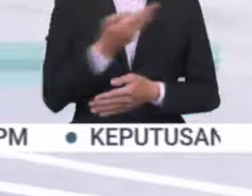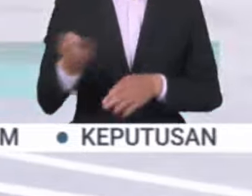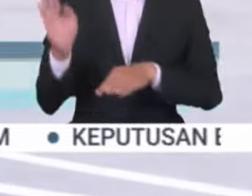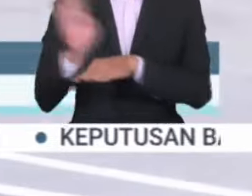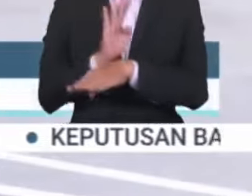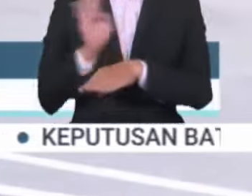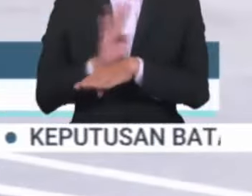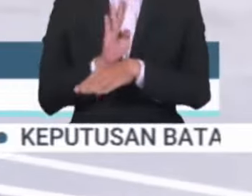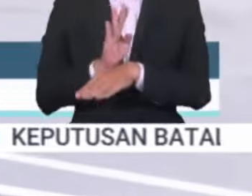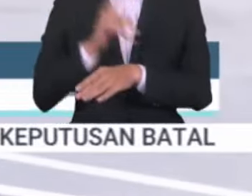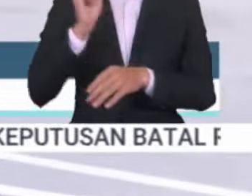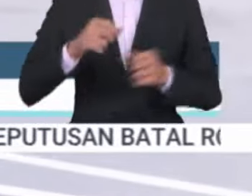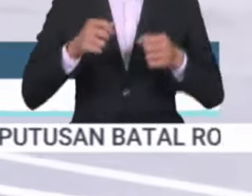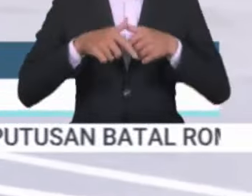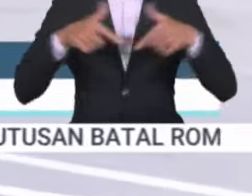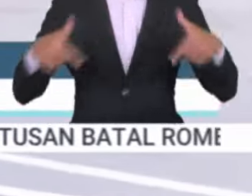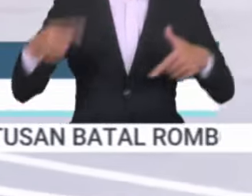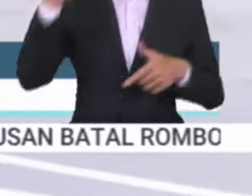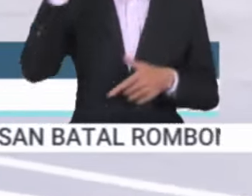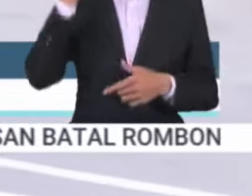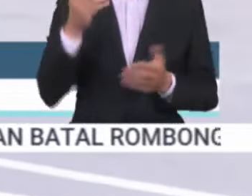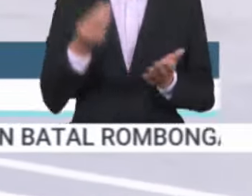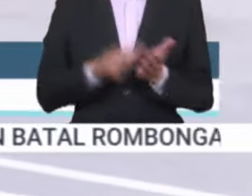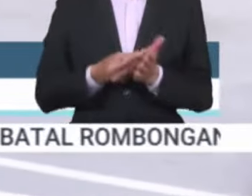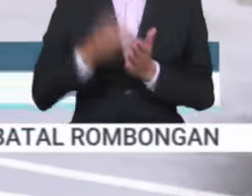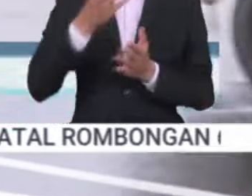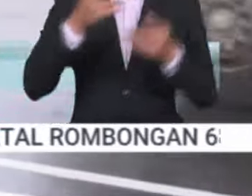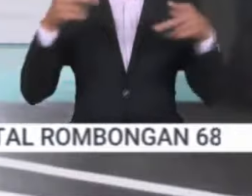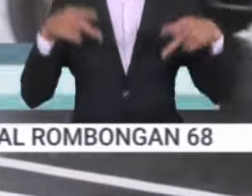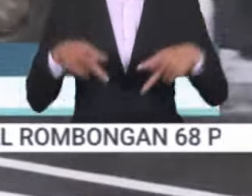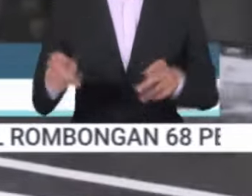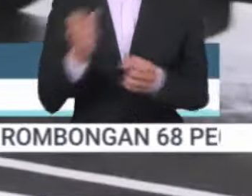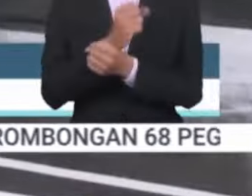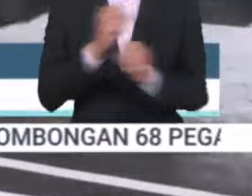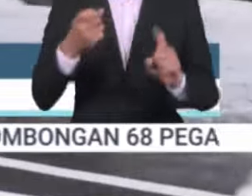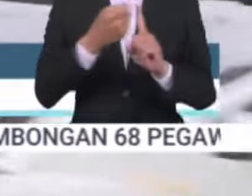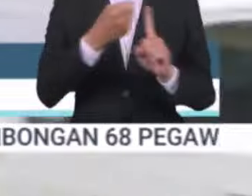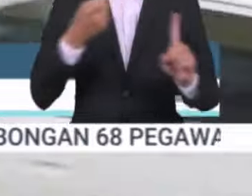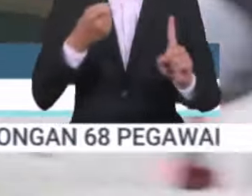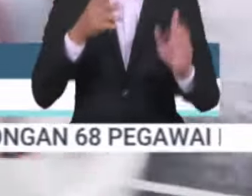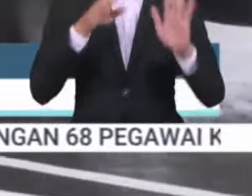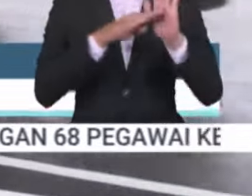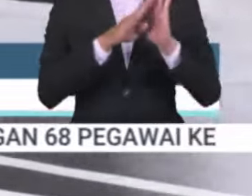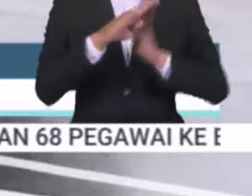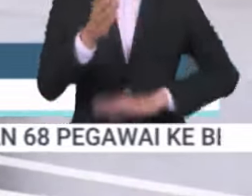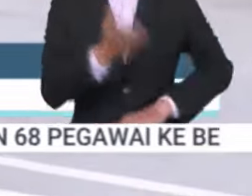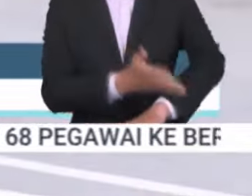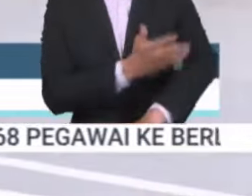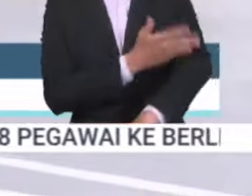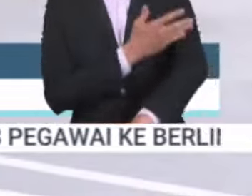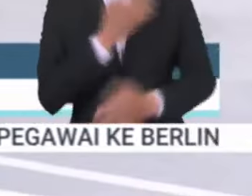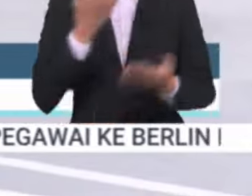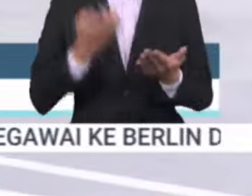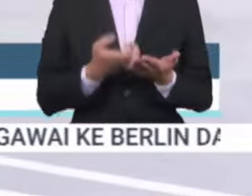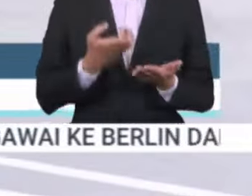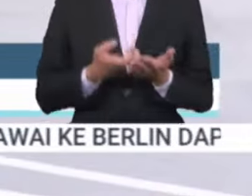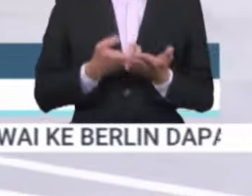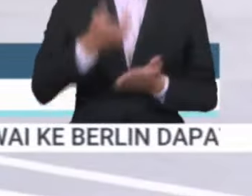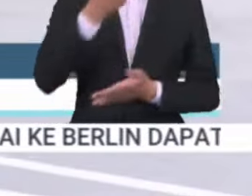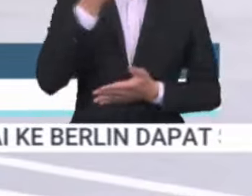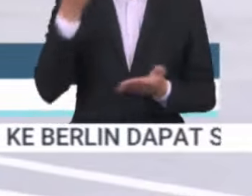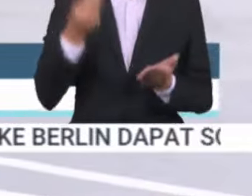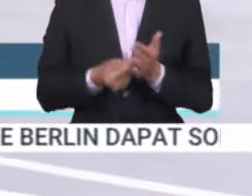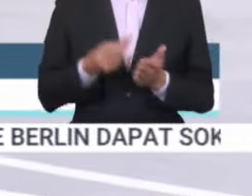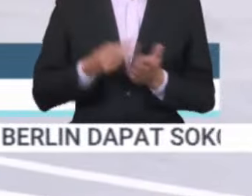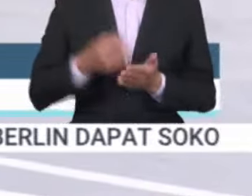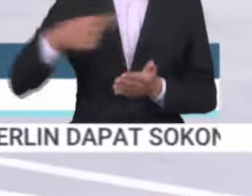mereka dan perlu berani untuk mengambil ruang dan juga peluang yang telah disediakan untuk meningkatkan lagi ekonomi mereka. Kerana mereka